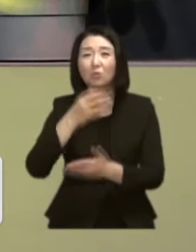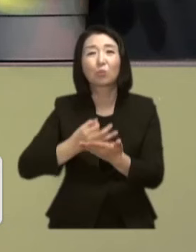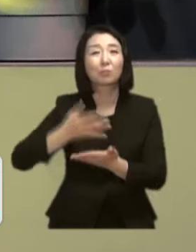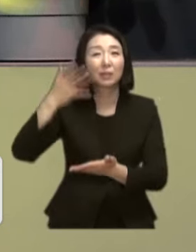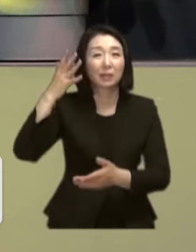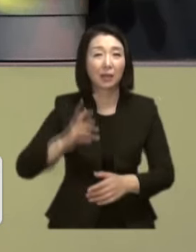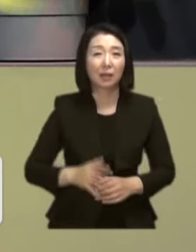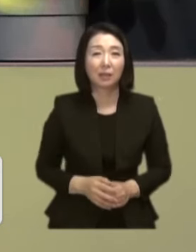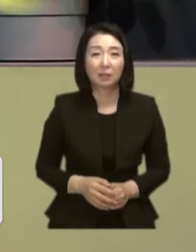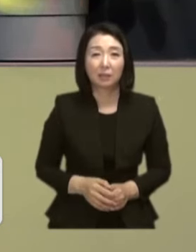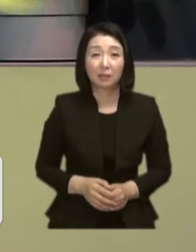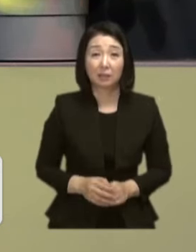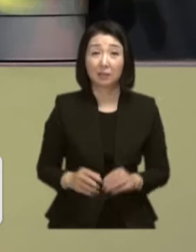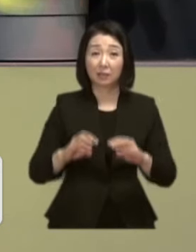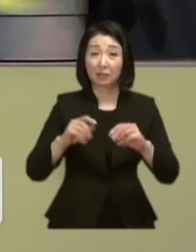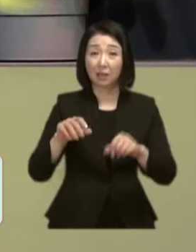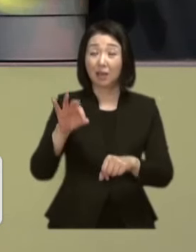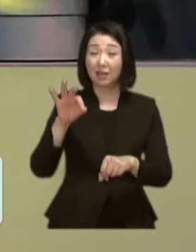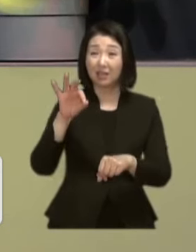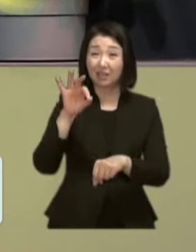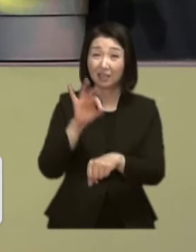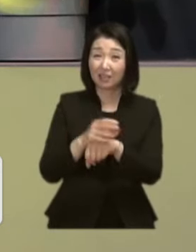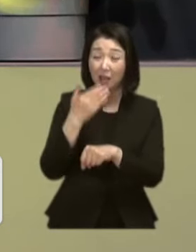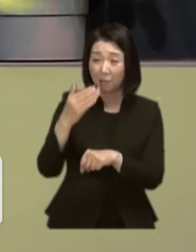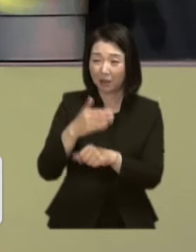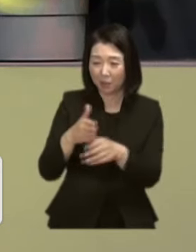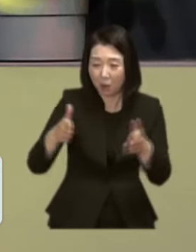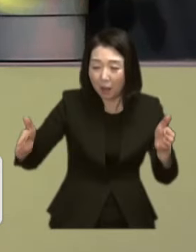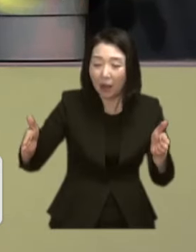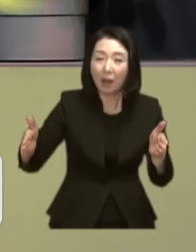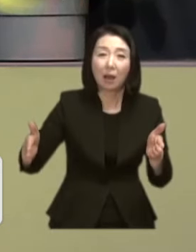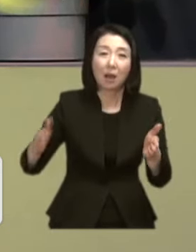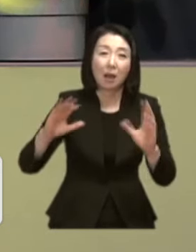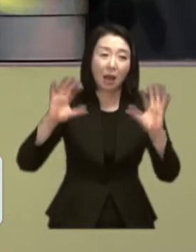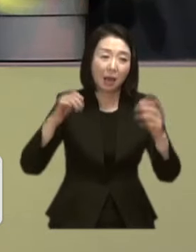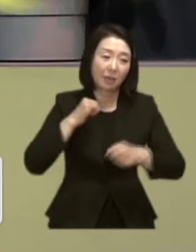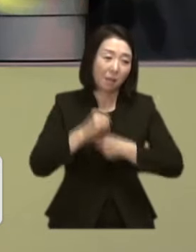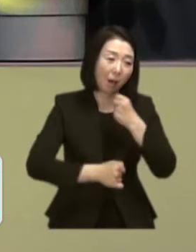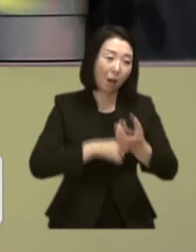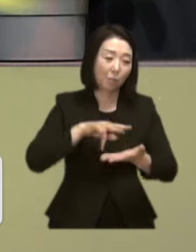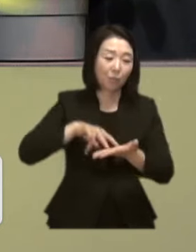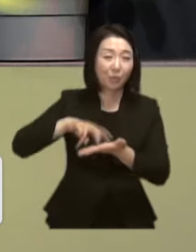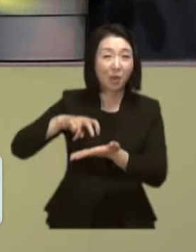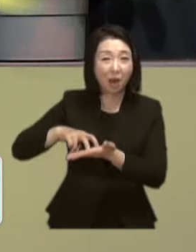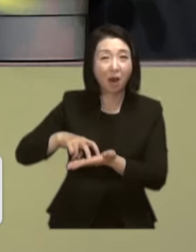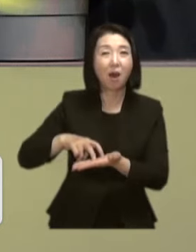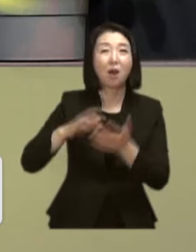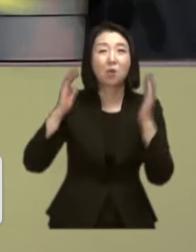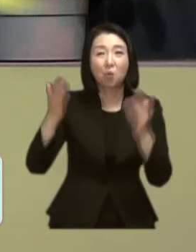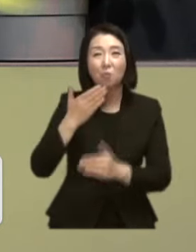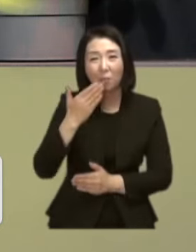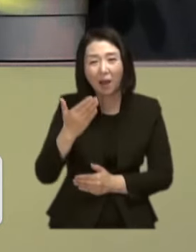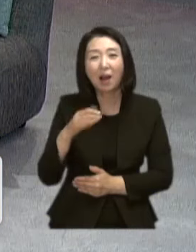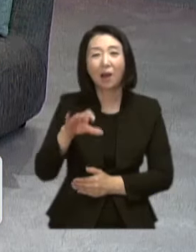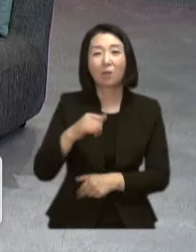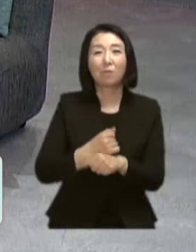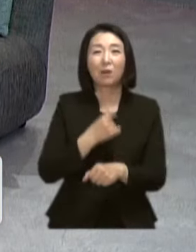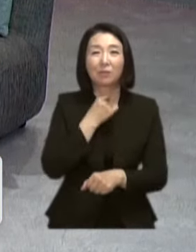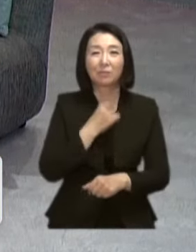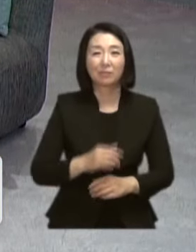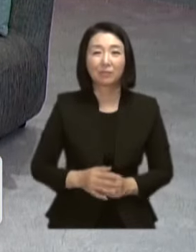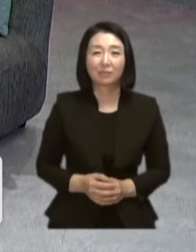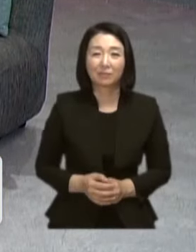비싸가지고요. 그래서 그런 땅들을 구입할 수 있으면 더 넓혀가지고, 네, 네. 아이들이 마음껏 뛰어놀고 공부할 수 있고 그랬으면 좋겠고요.